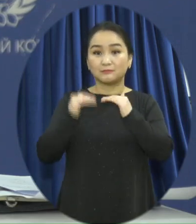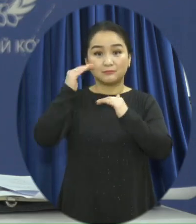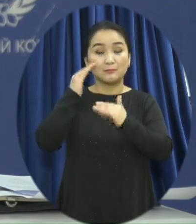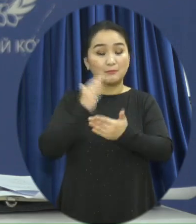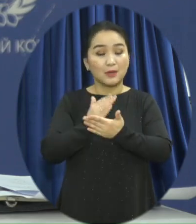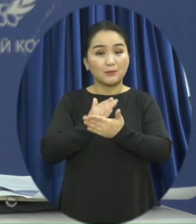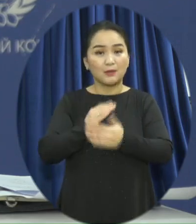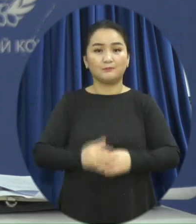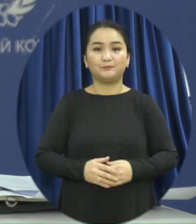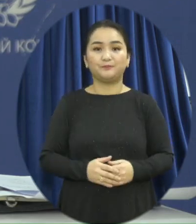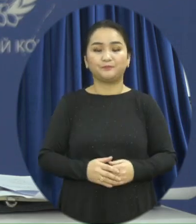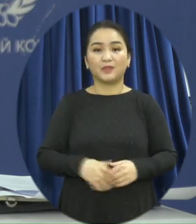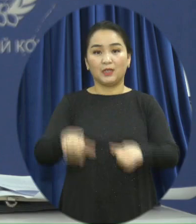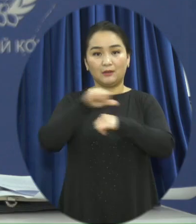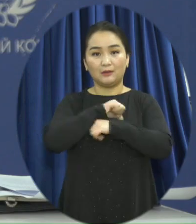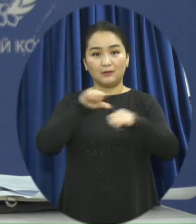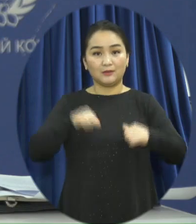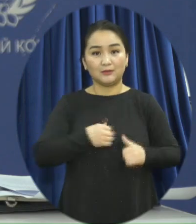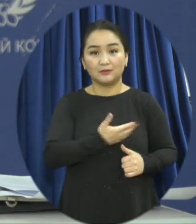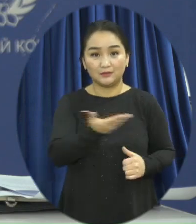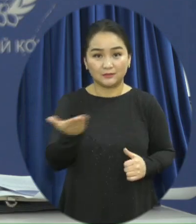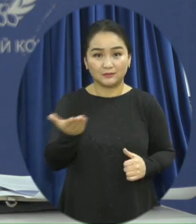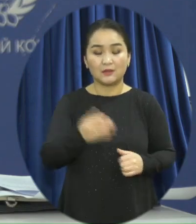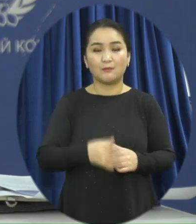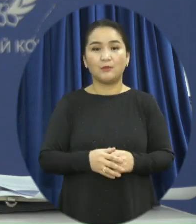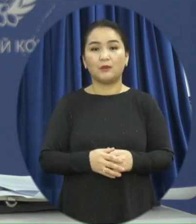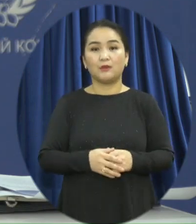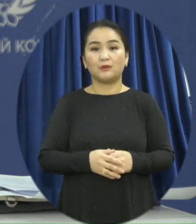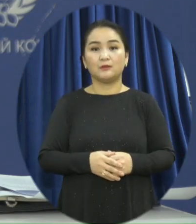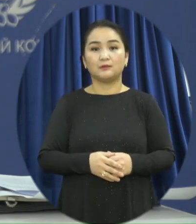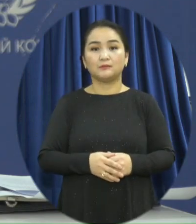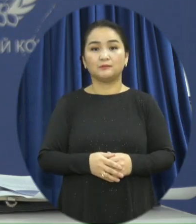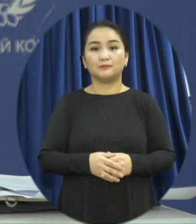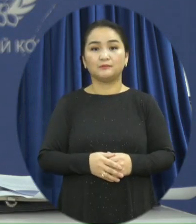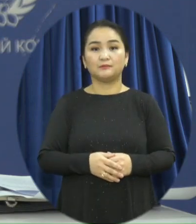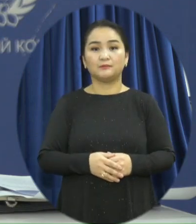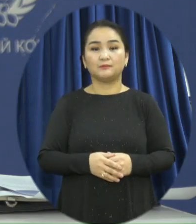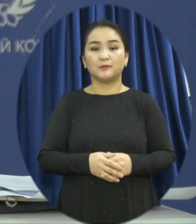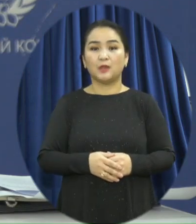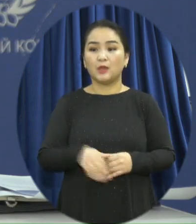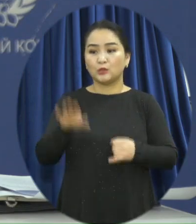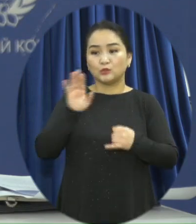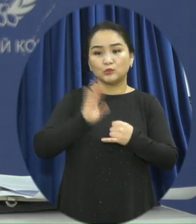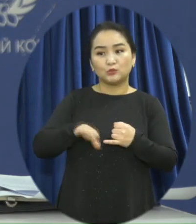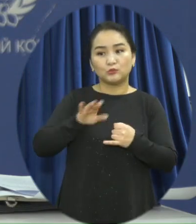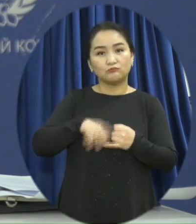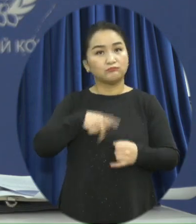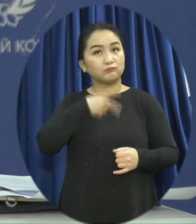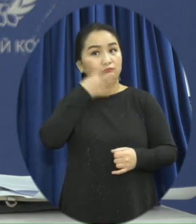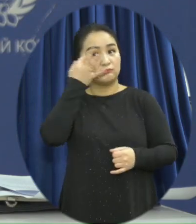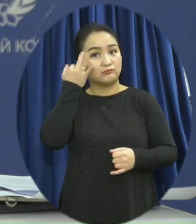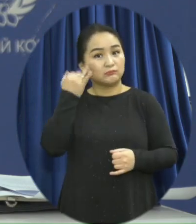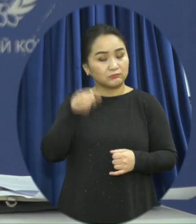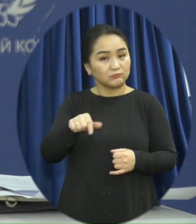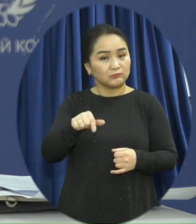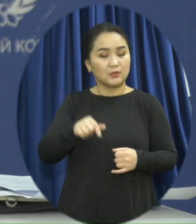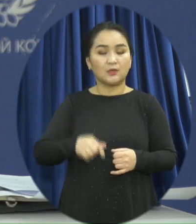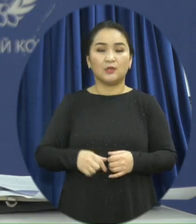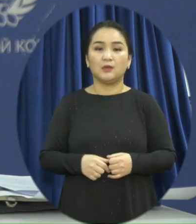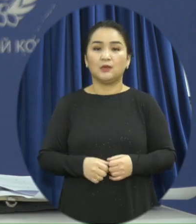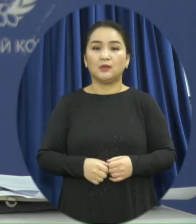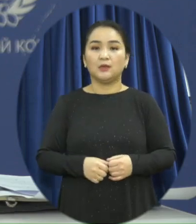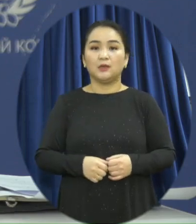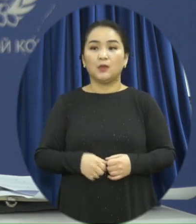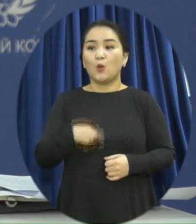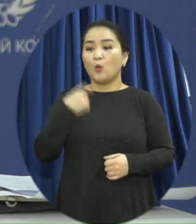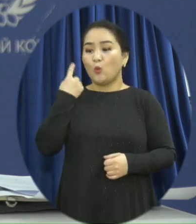Тухайлбал одоо бас энэ ард иргэд маань одоо энэ сүүлийн үед нэлээн одоо